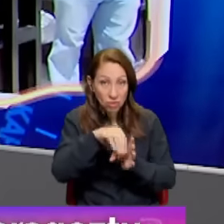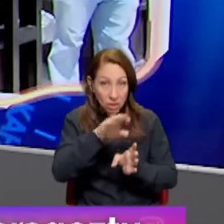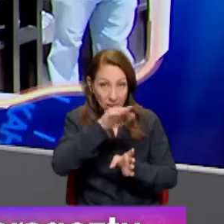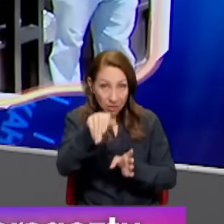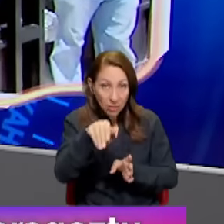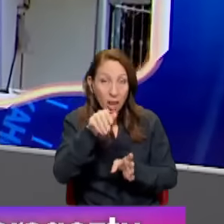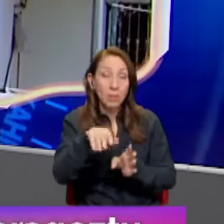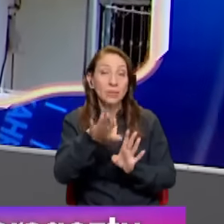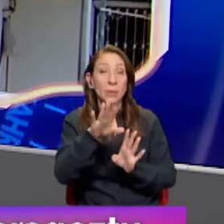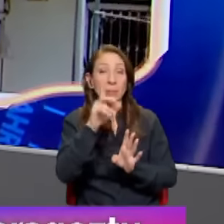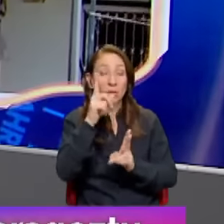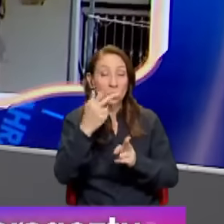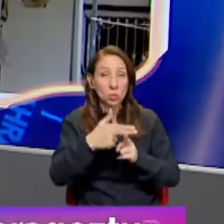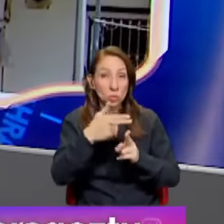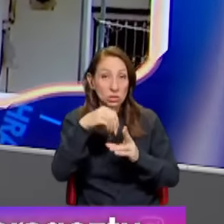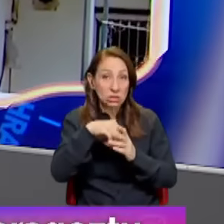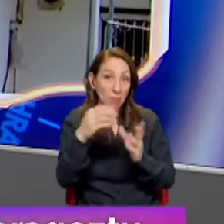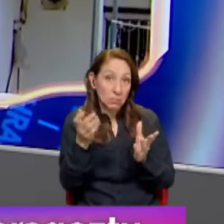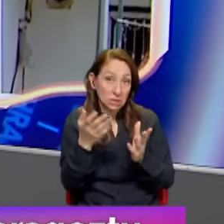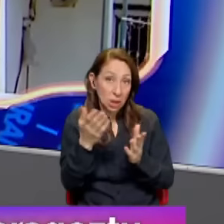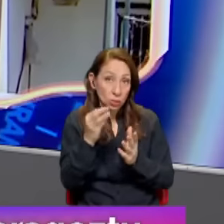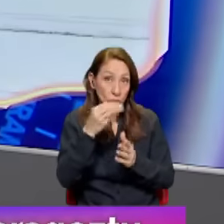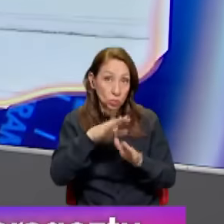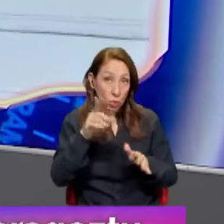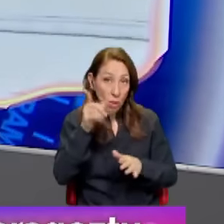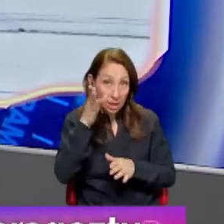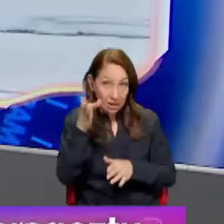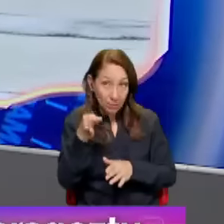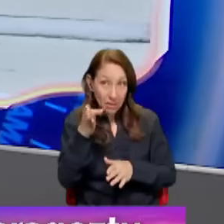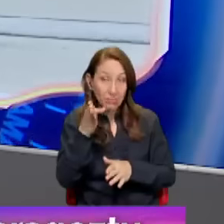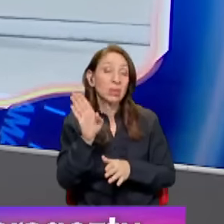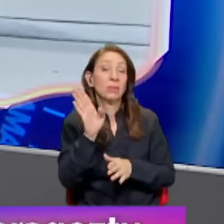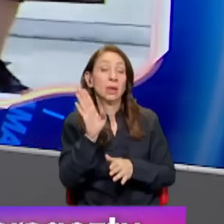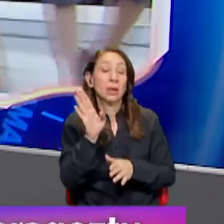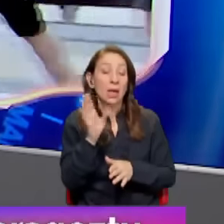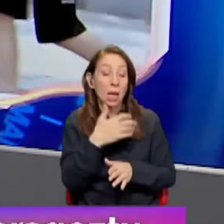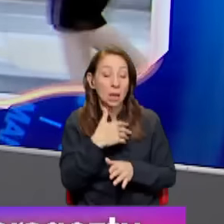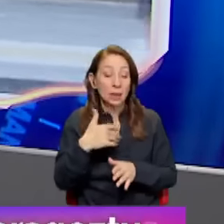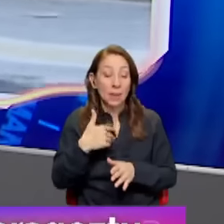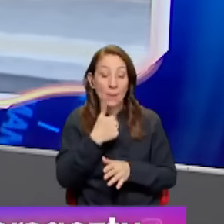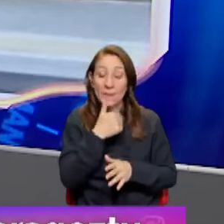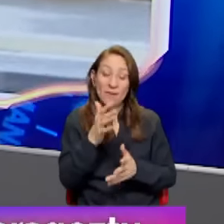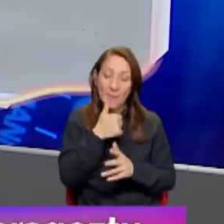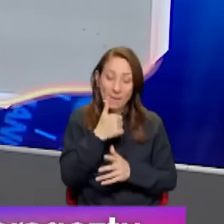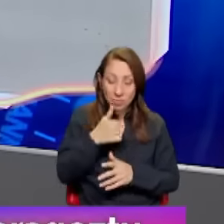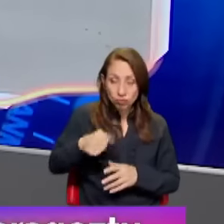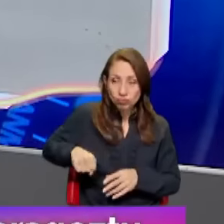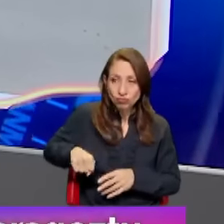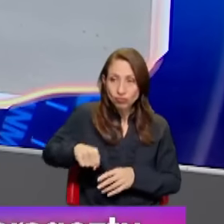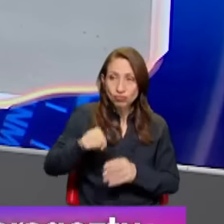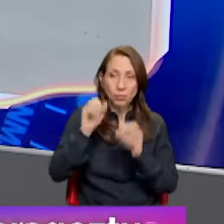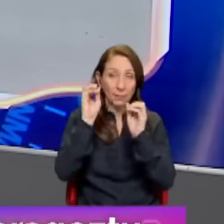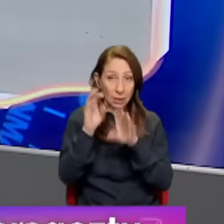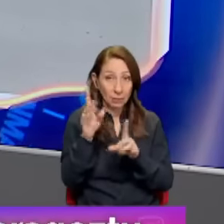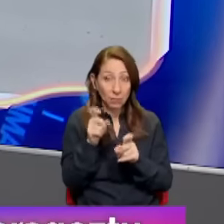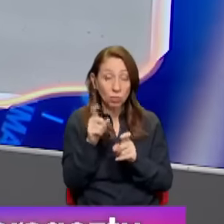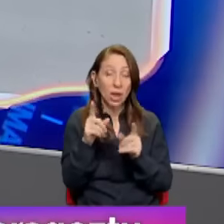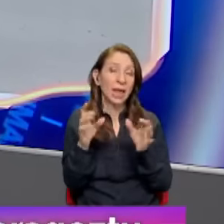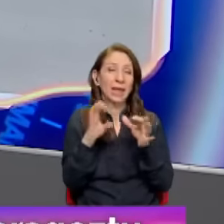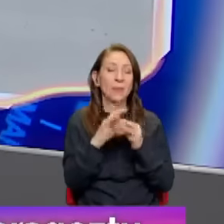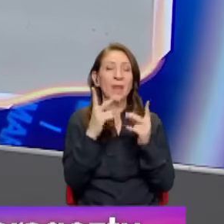almadılar mı bir kurs için mesela çocuklar oraya gittiler mi anneleri babaları bıraktılar mı çocuklarını Bir de belki